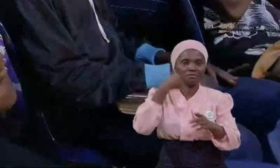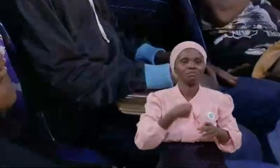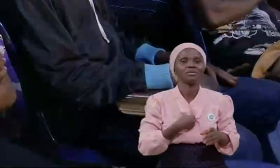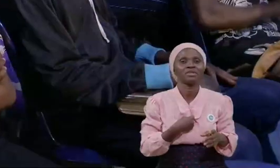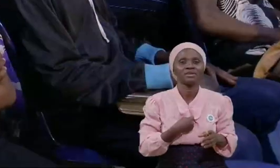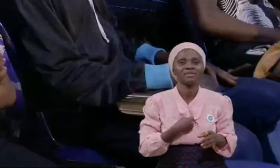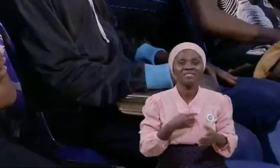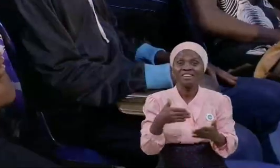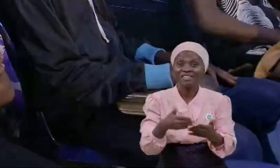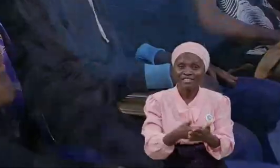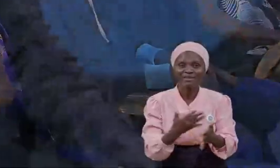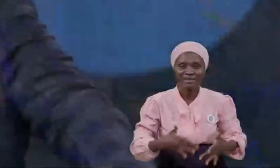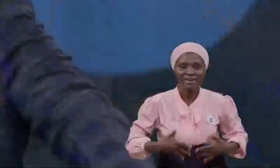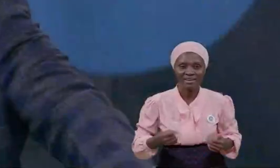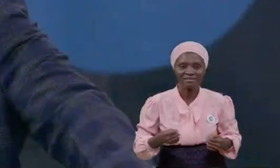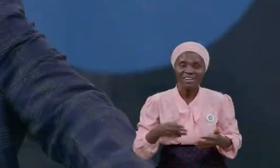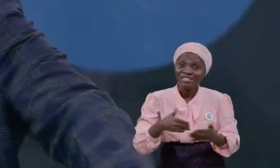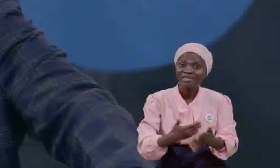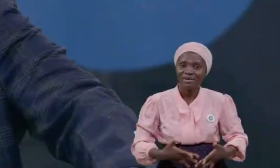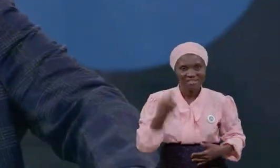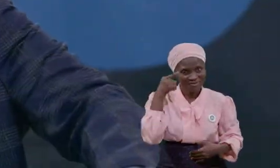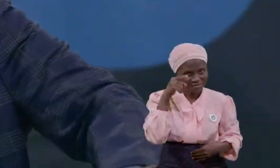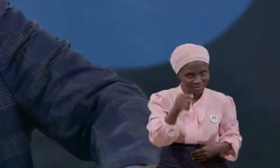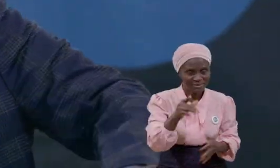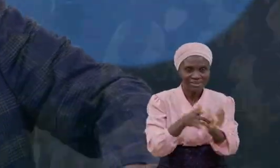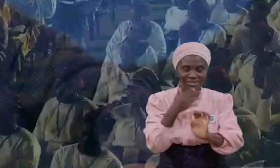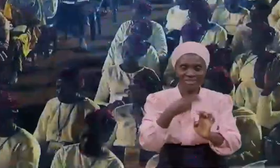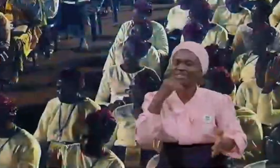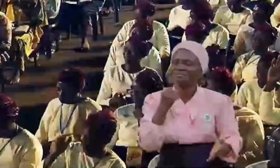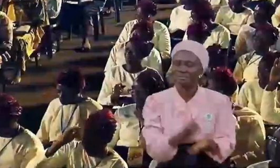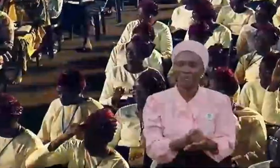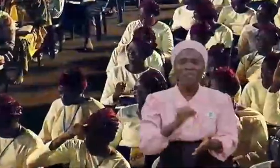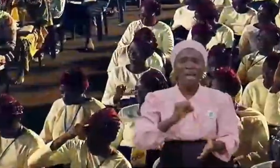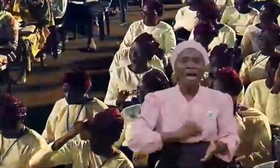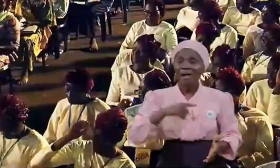Une nouvelle vie pour toi. J'ai dit nouvelle vie pour toi.